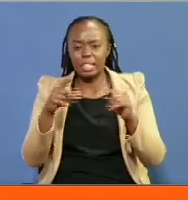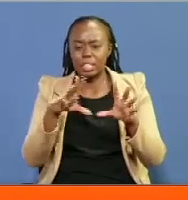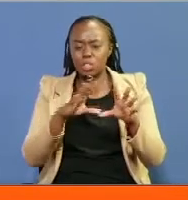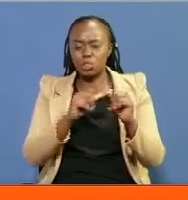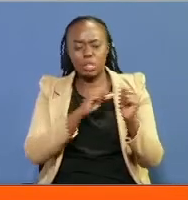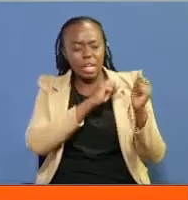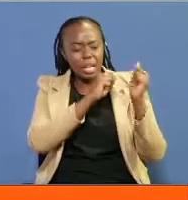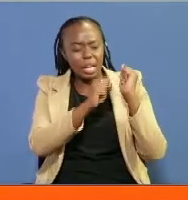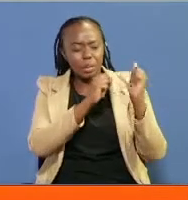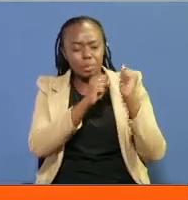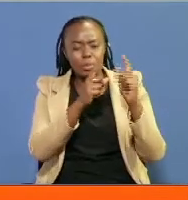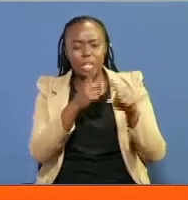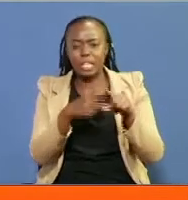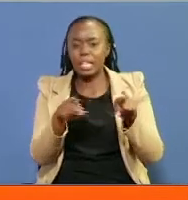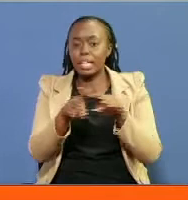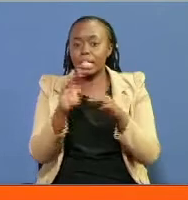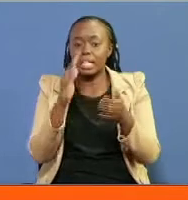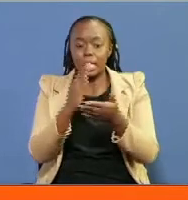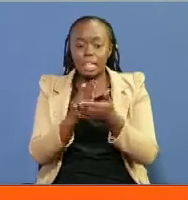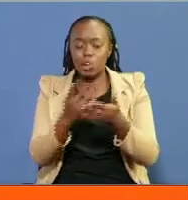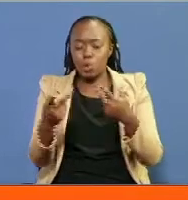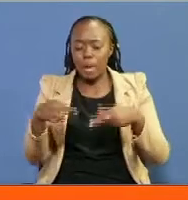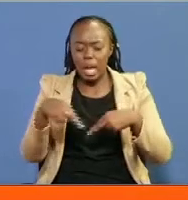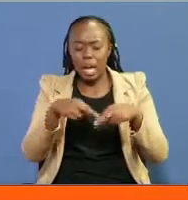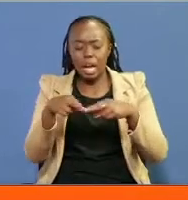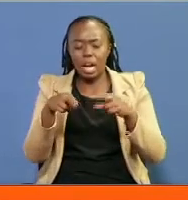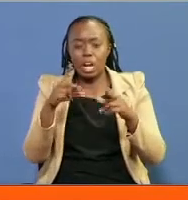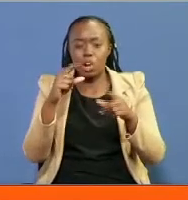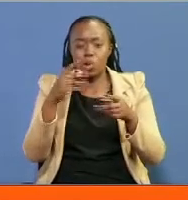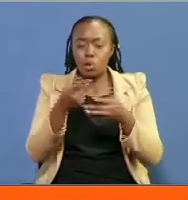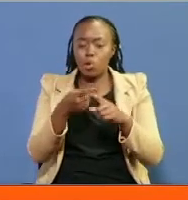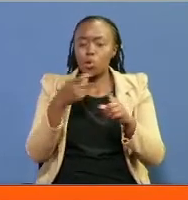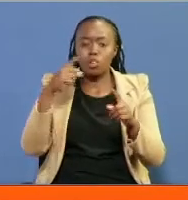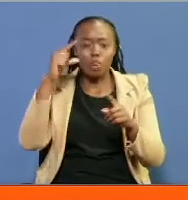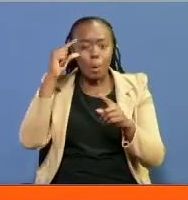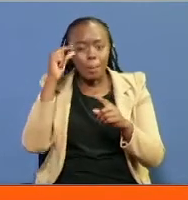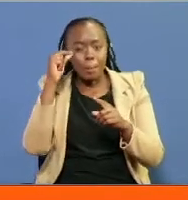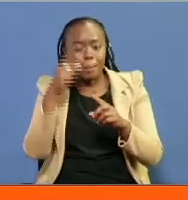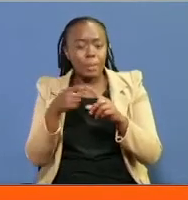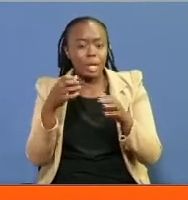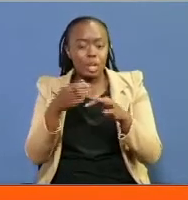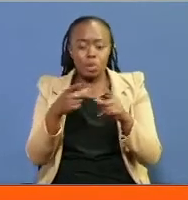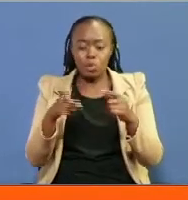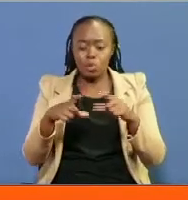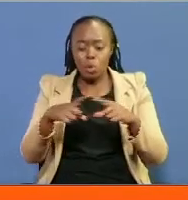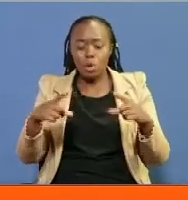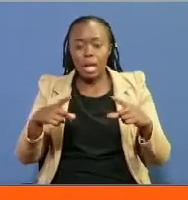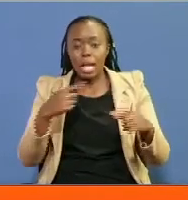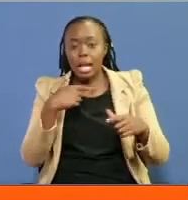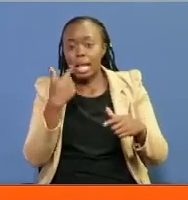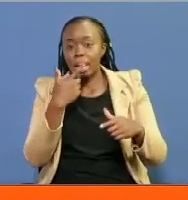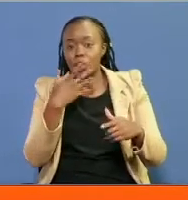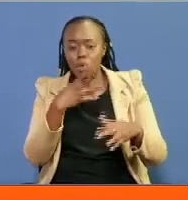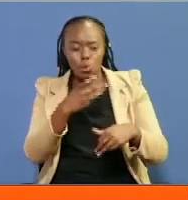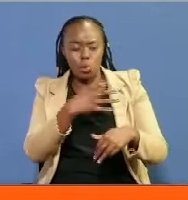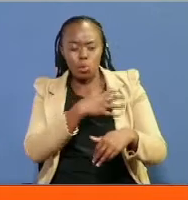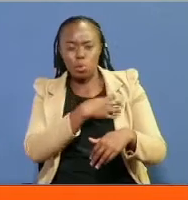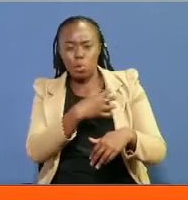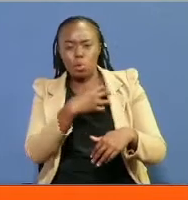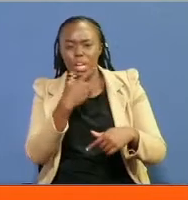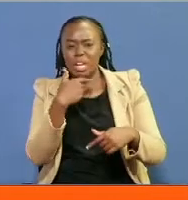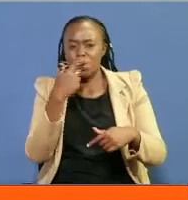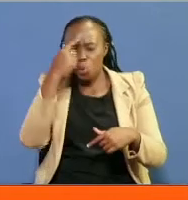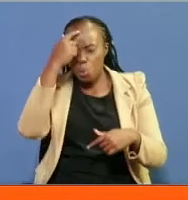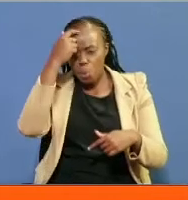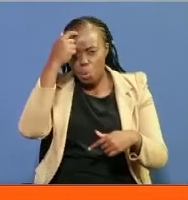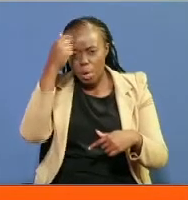na kuweka vizuizi katika barabara kuu ya Malindi kuelekea Mombasa kufuatia mzozo wa ardhi baina yao na Bwenyenye mwenye asili ya Kihindi.